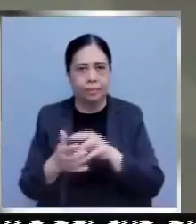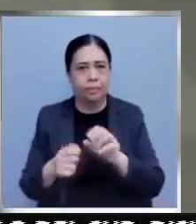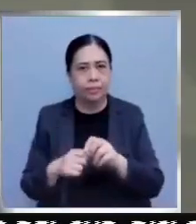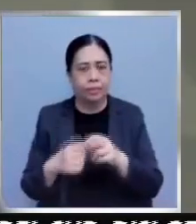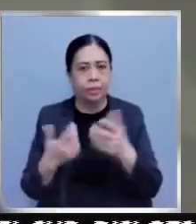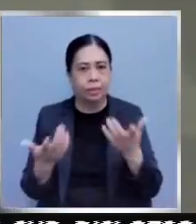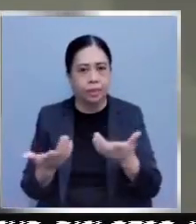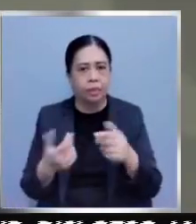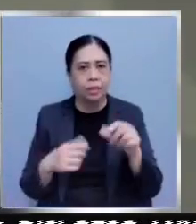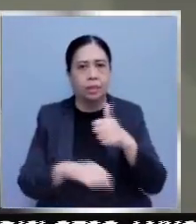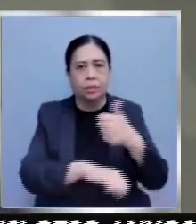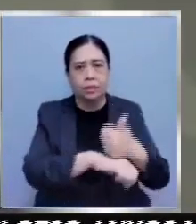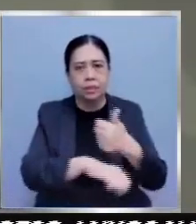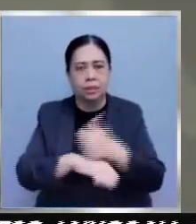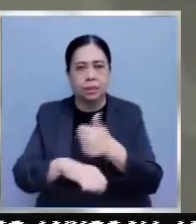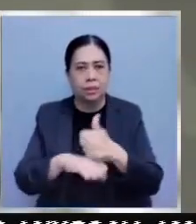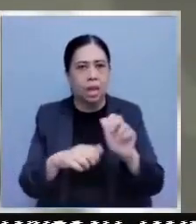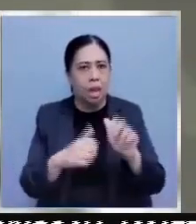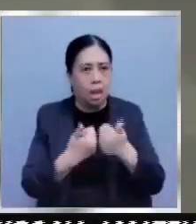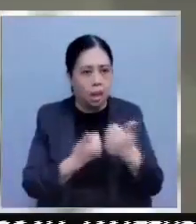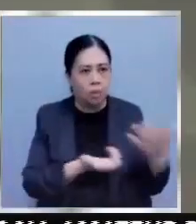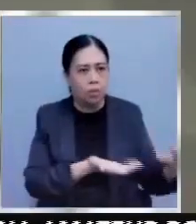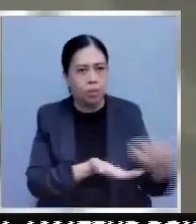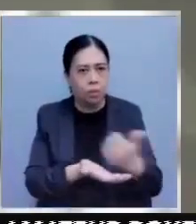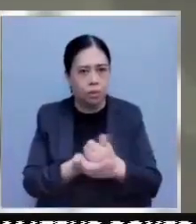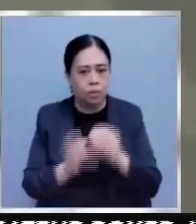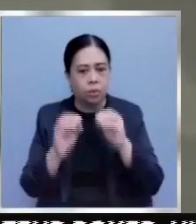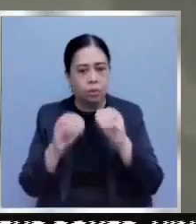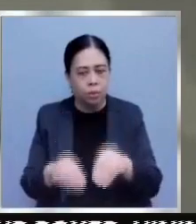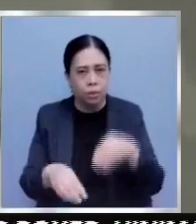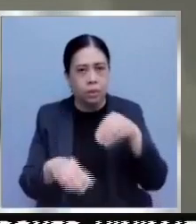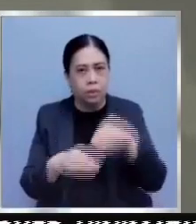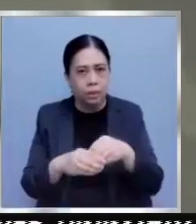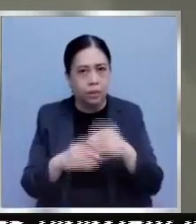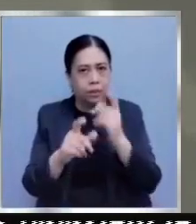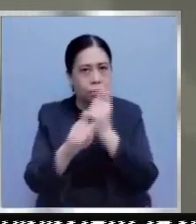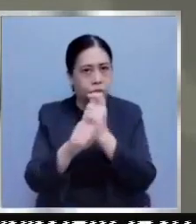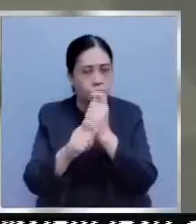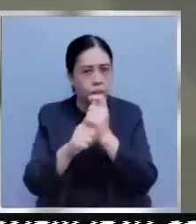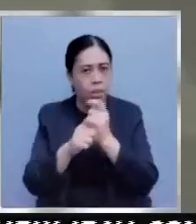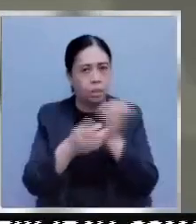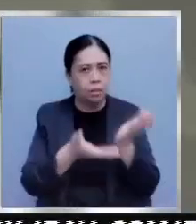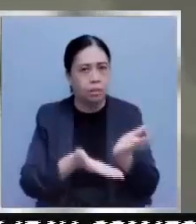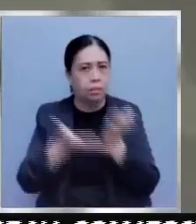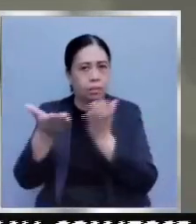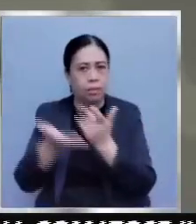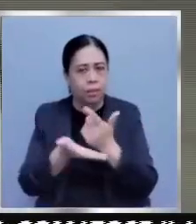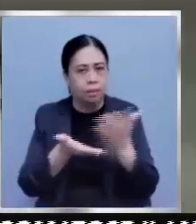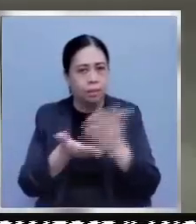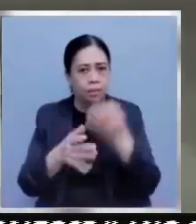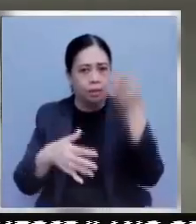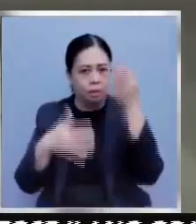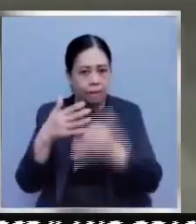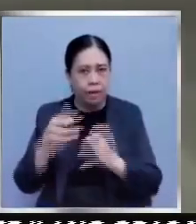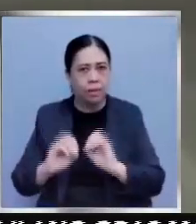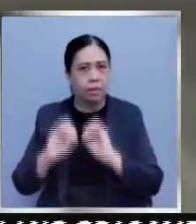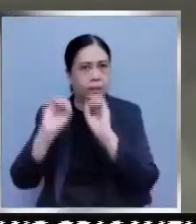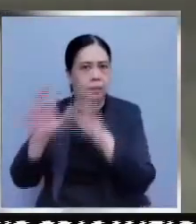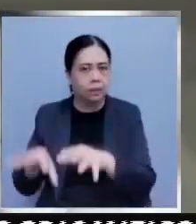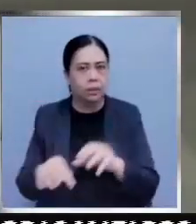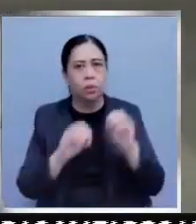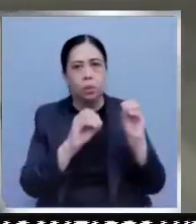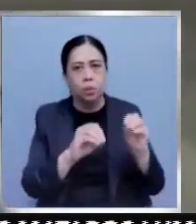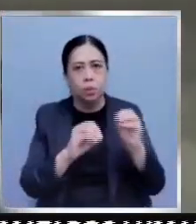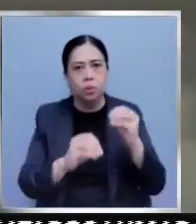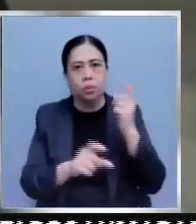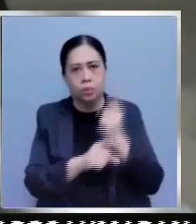designated area place garbage inside the truck transport garbage to final disposal ituturo rin iyung proper